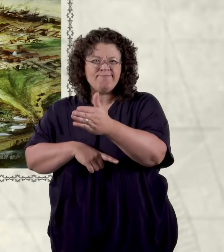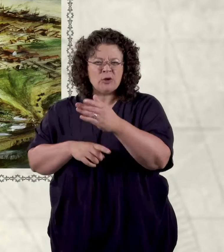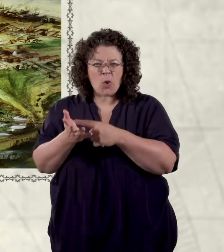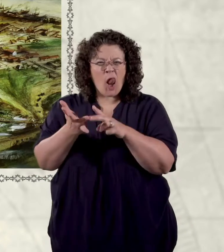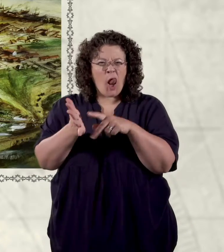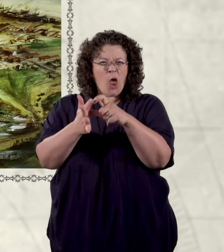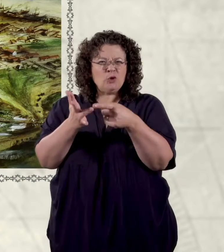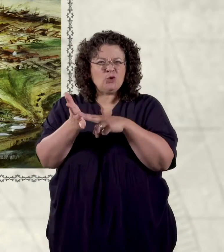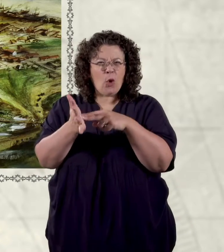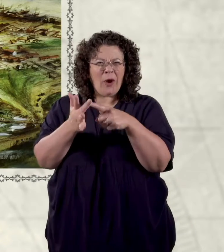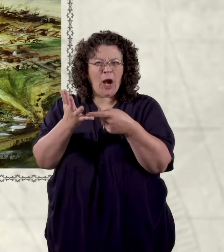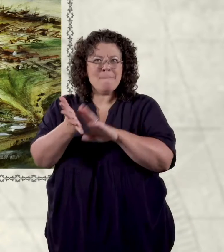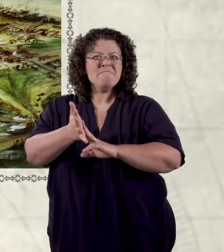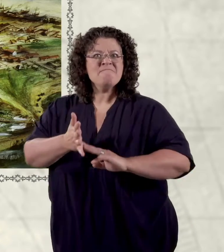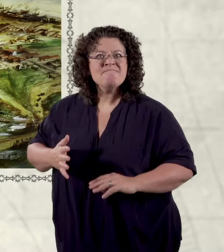Londoniwm.